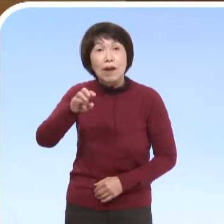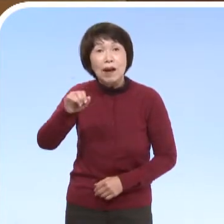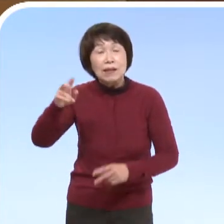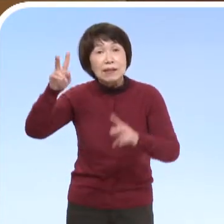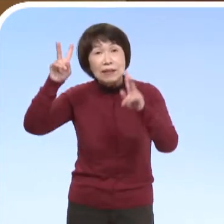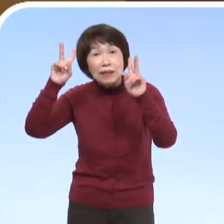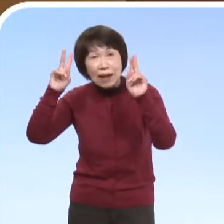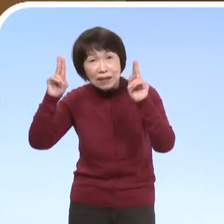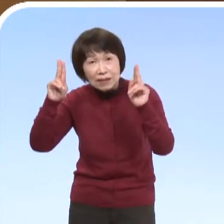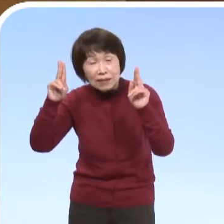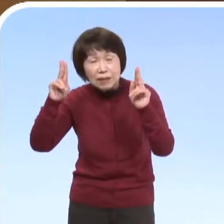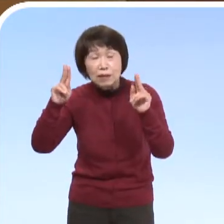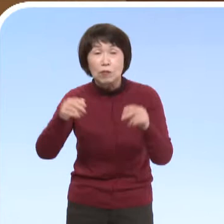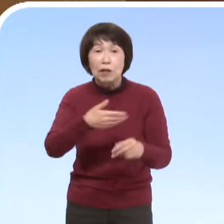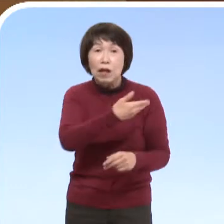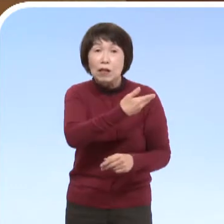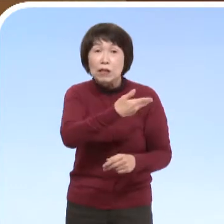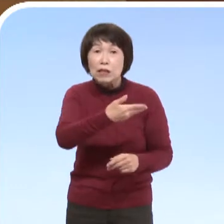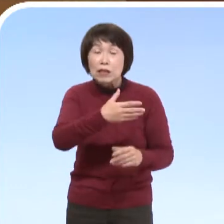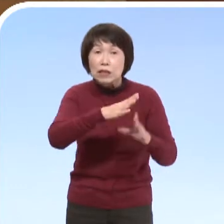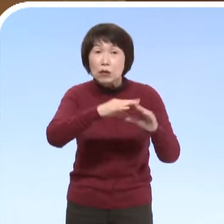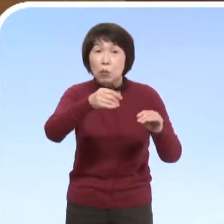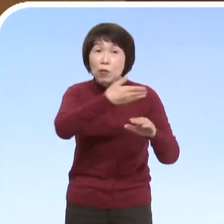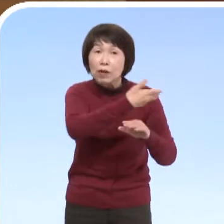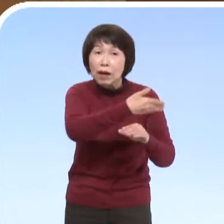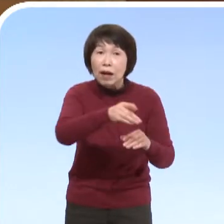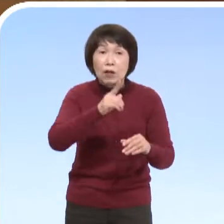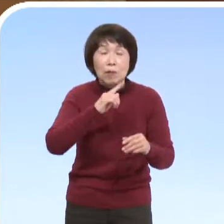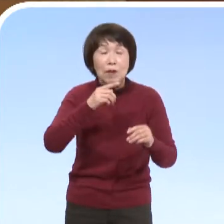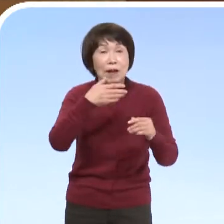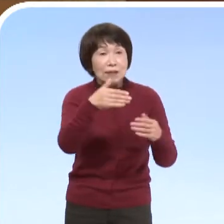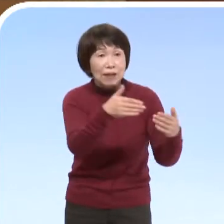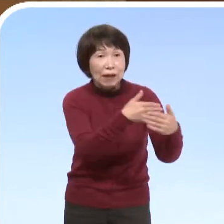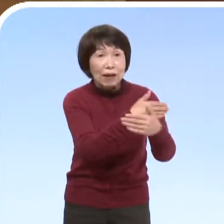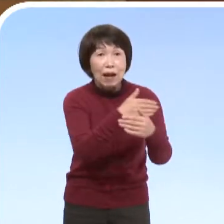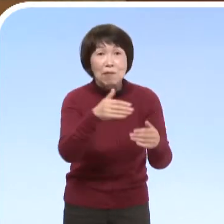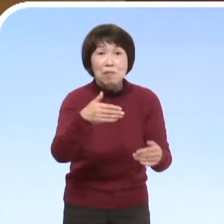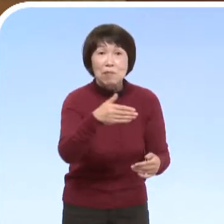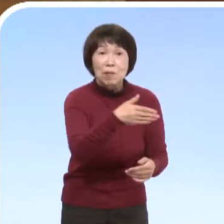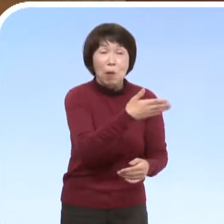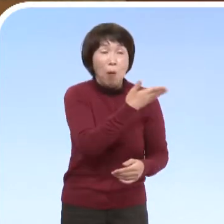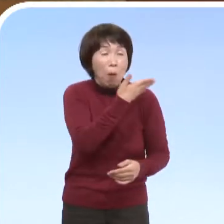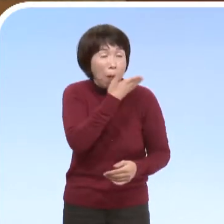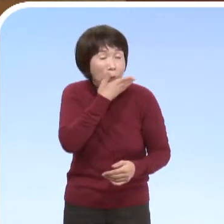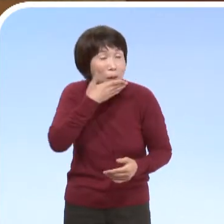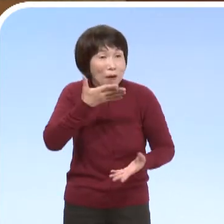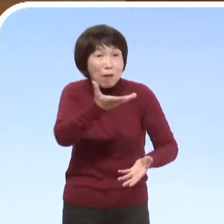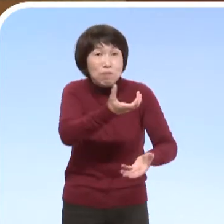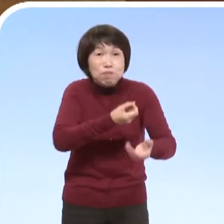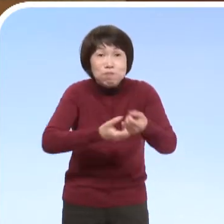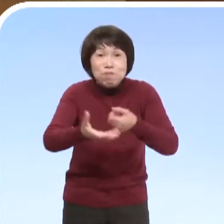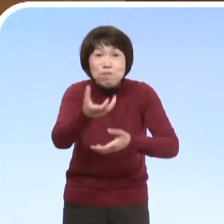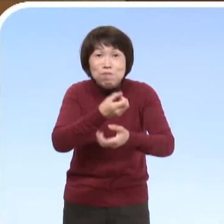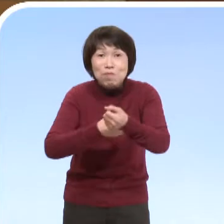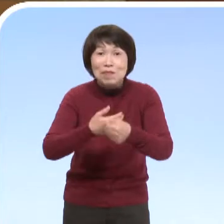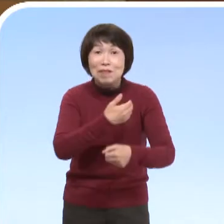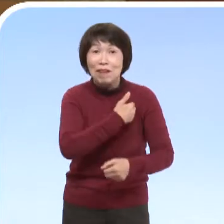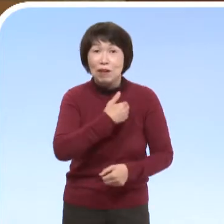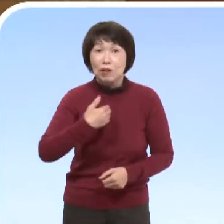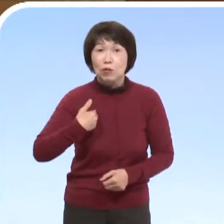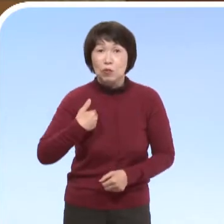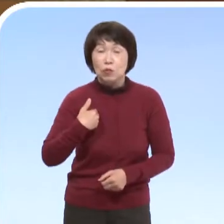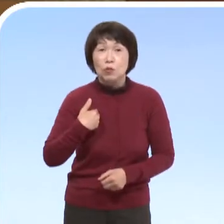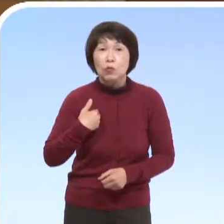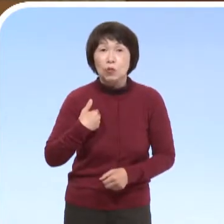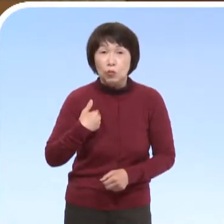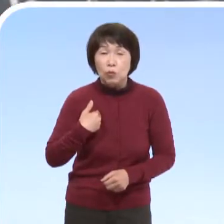ではね本当に魚がたくさん美味しいのがいっぱい取れるんですよね、美味しいものが。でもねそ